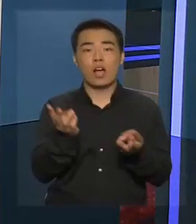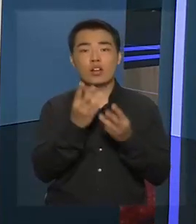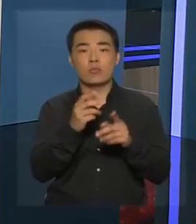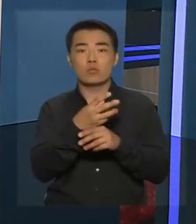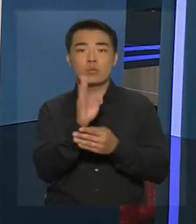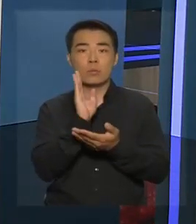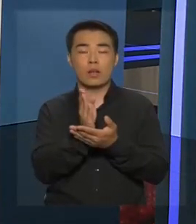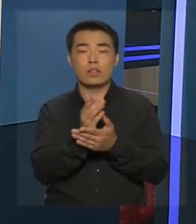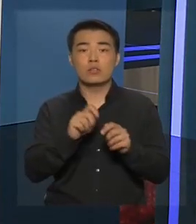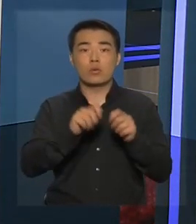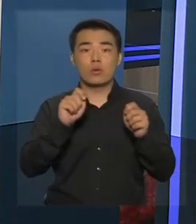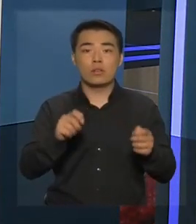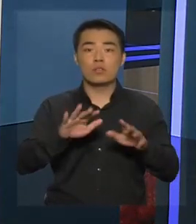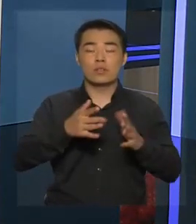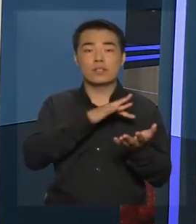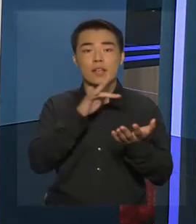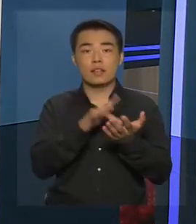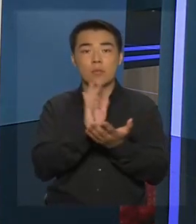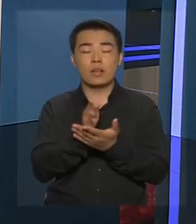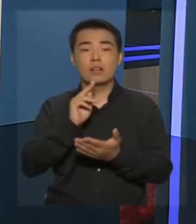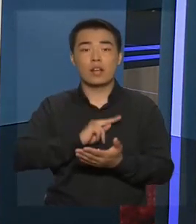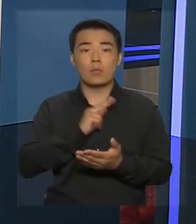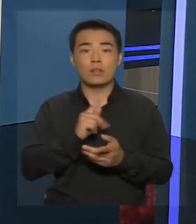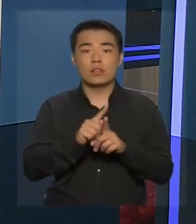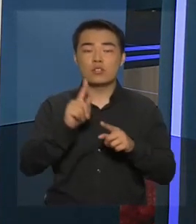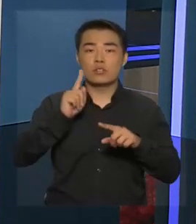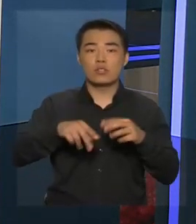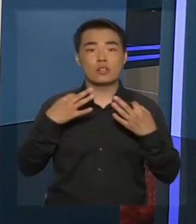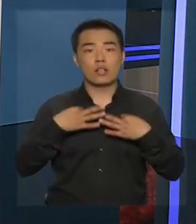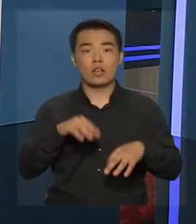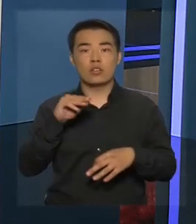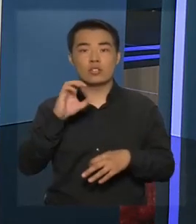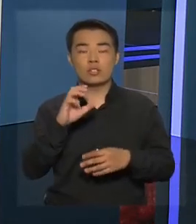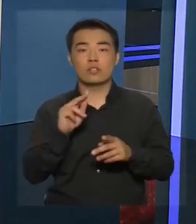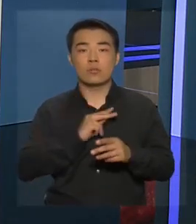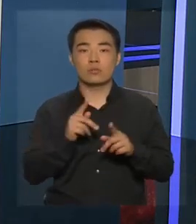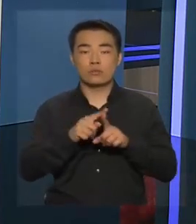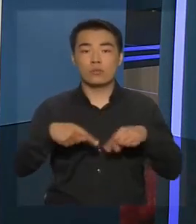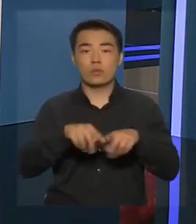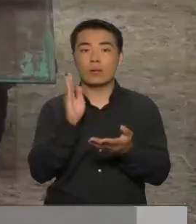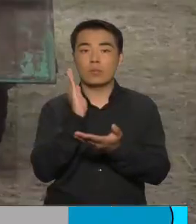пожара. Созданы кризисные центры, в которых работают оперативные штабы ЧС.